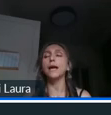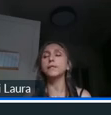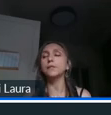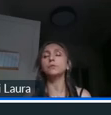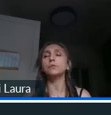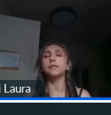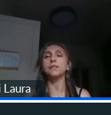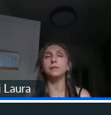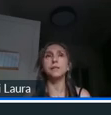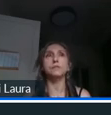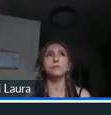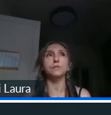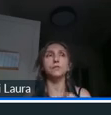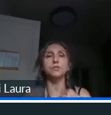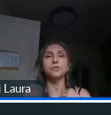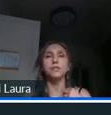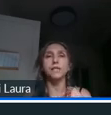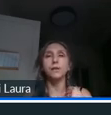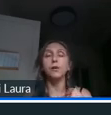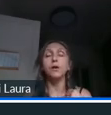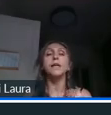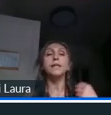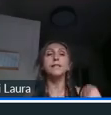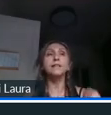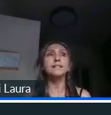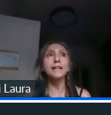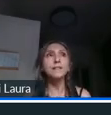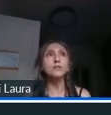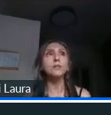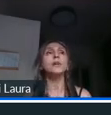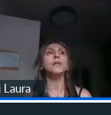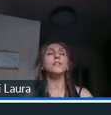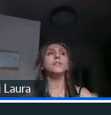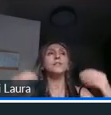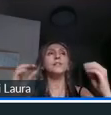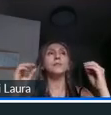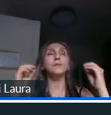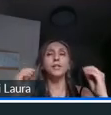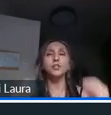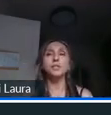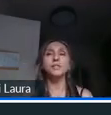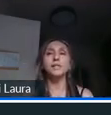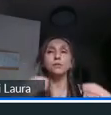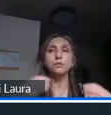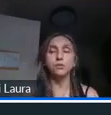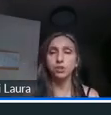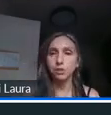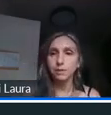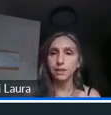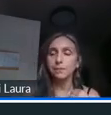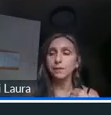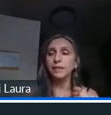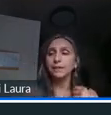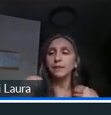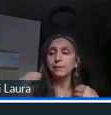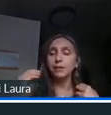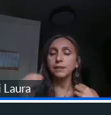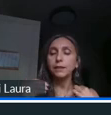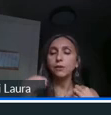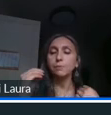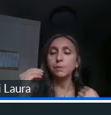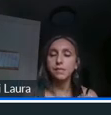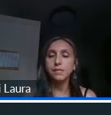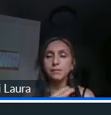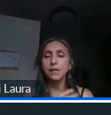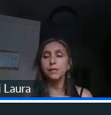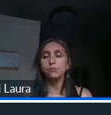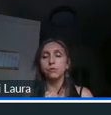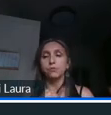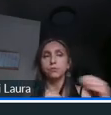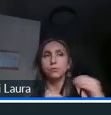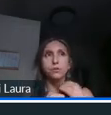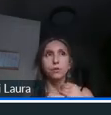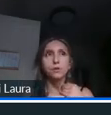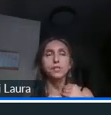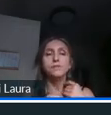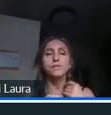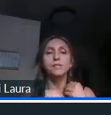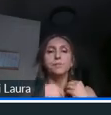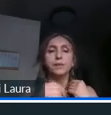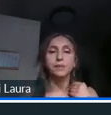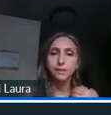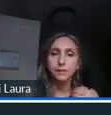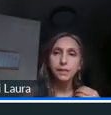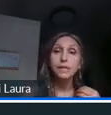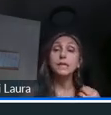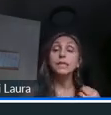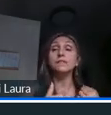CC BY, se tutti i database sono CC0, intanto diventa una licenza conoscibile, immediatamente comprensibile le sue condizioni,